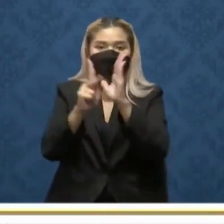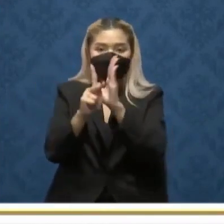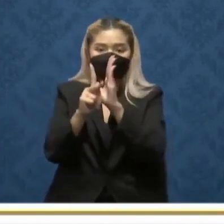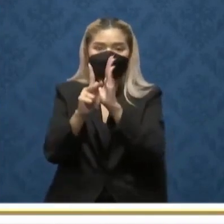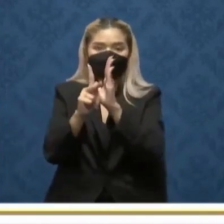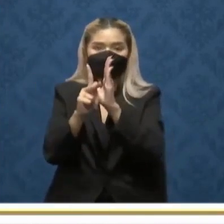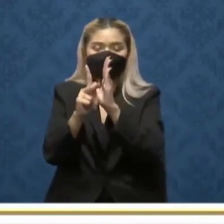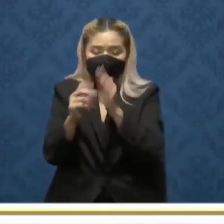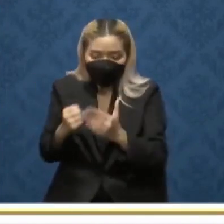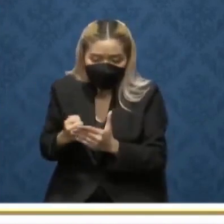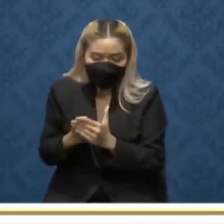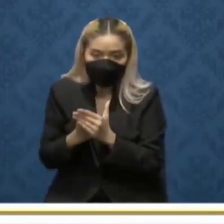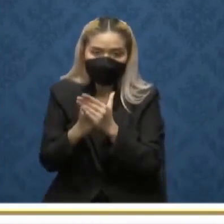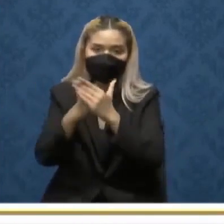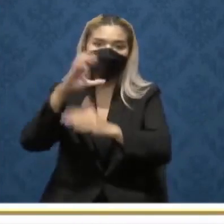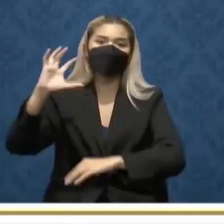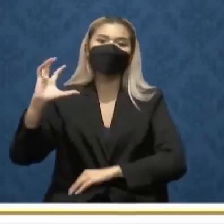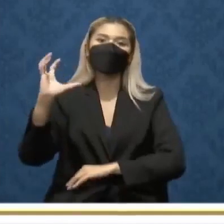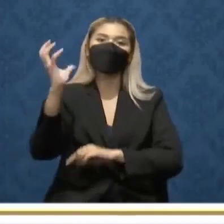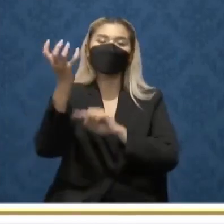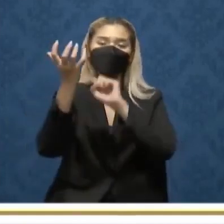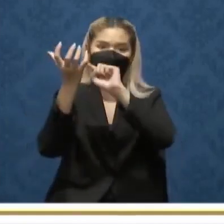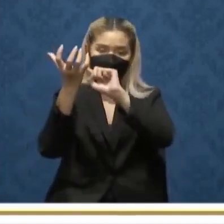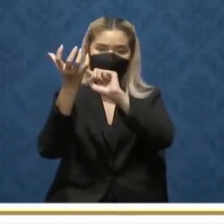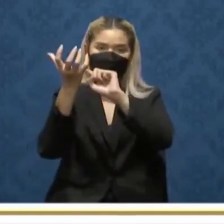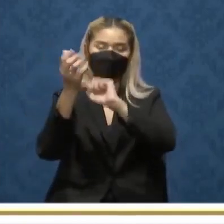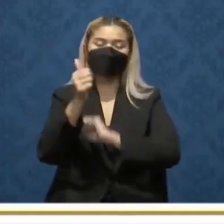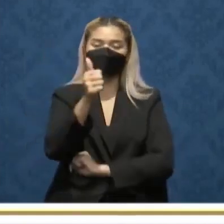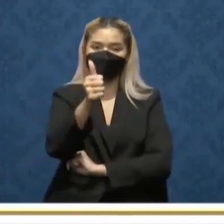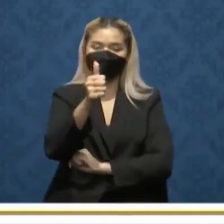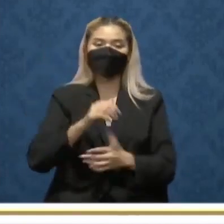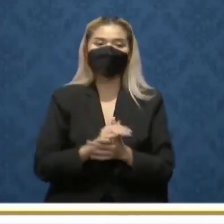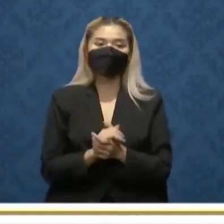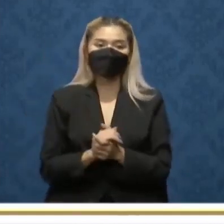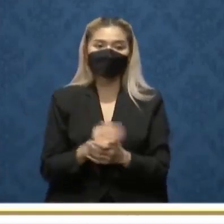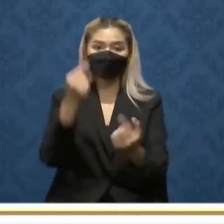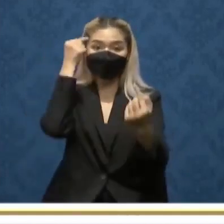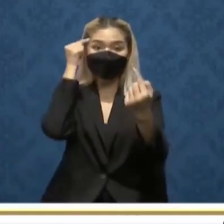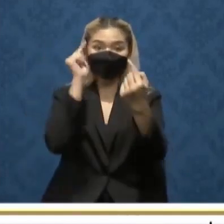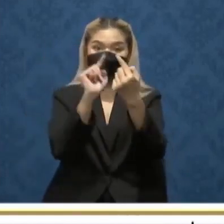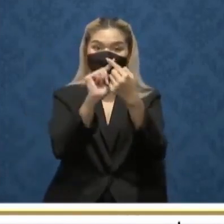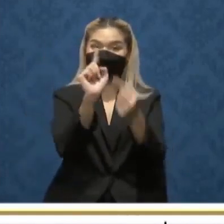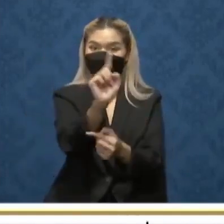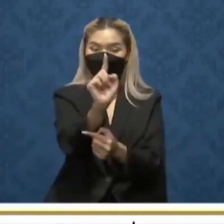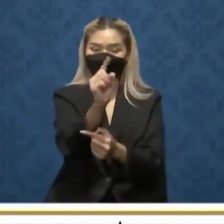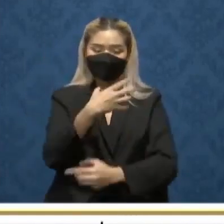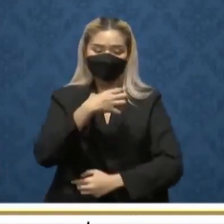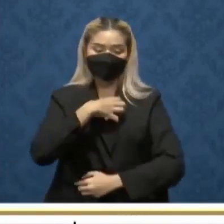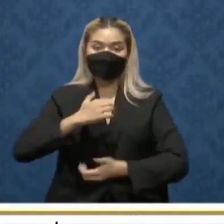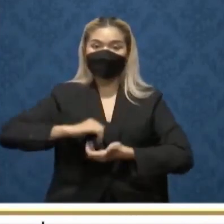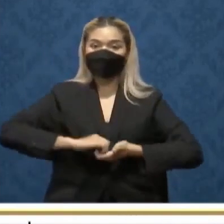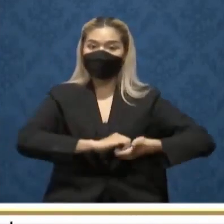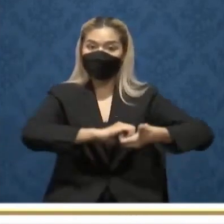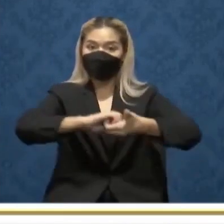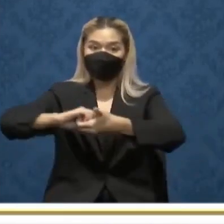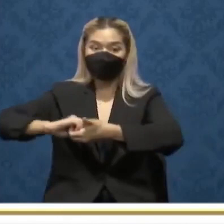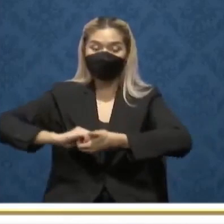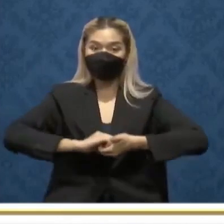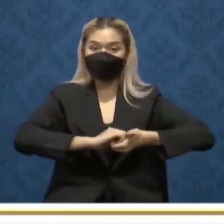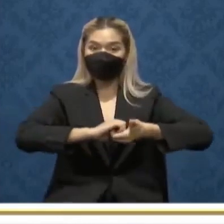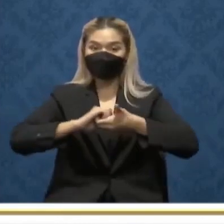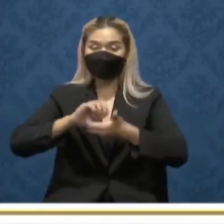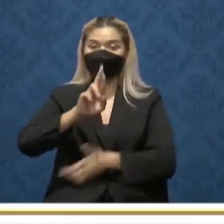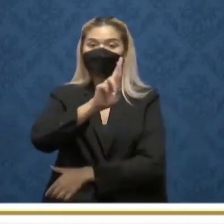อาเซียนและประชาคมโลกได้เรายังคิดถึงการที่เราจะมีความร่วมมือในเวทีรัฐส